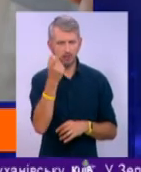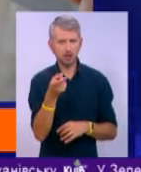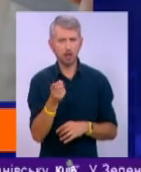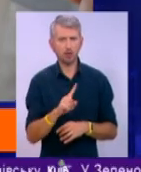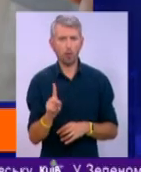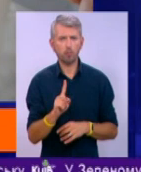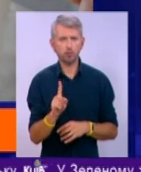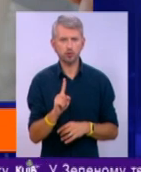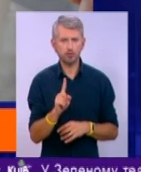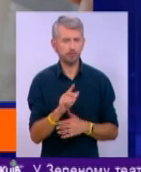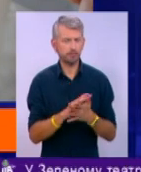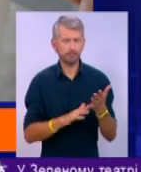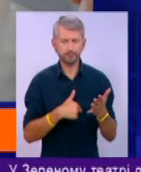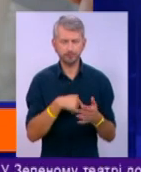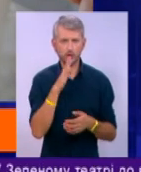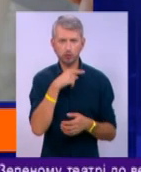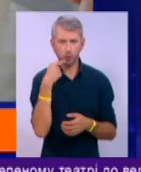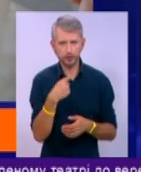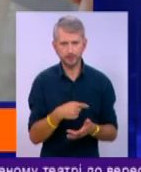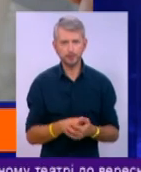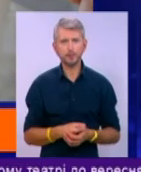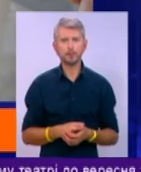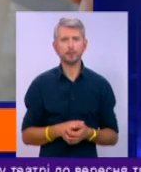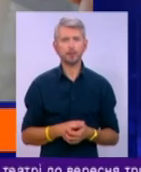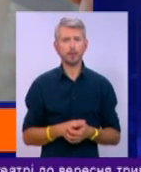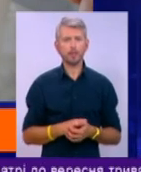что... Пробачьте, я перейду на российскую мову. Да, будь ласка.